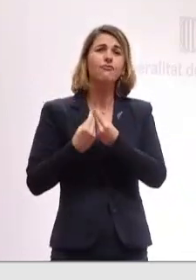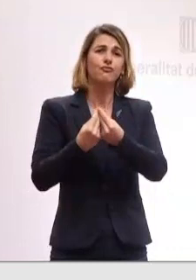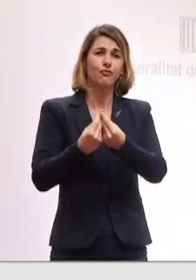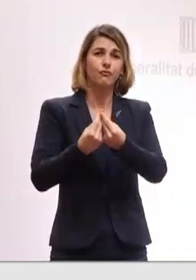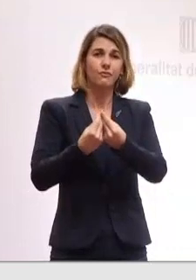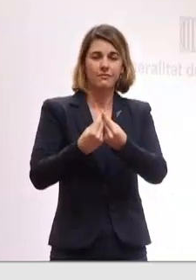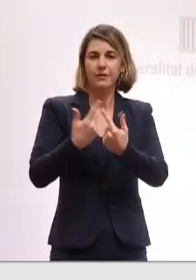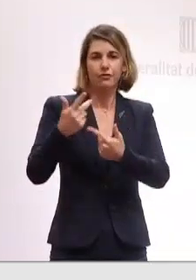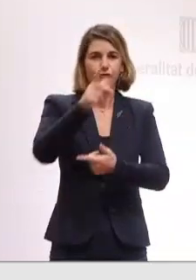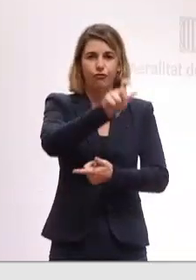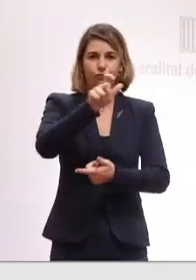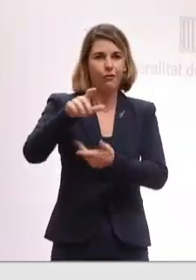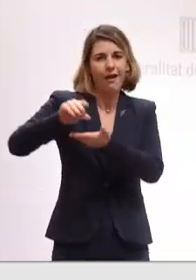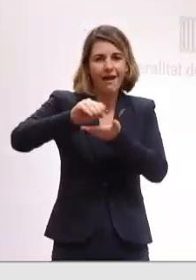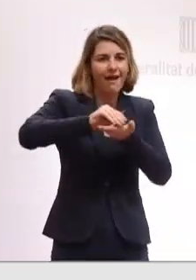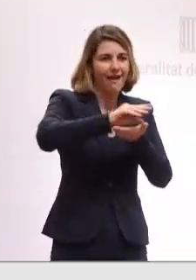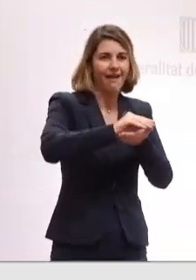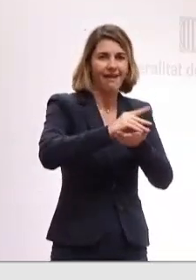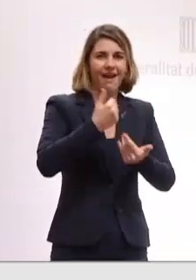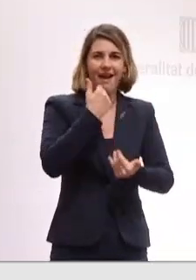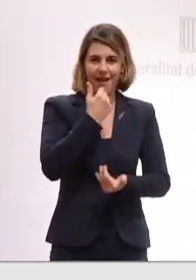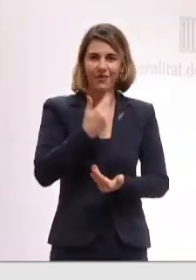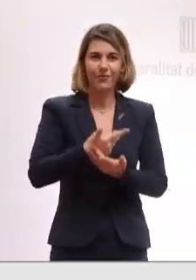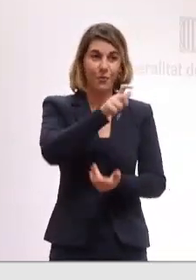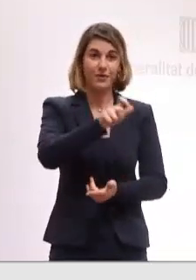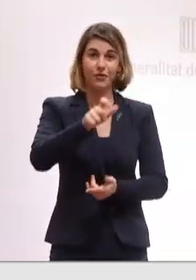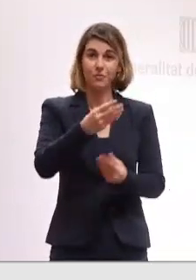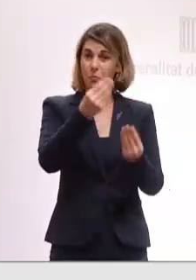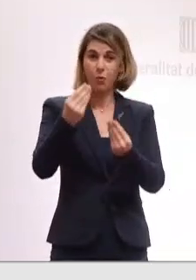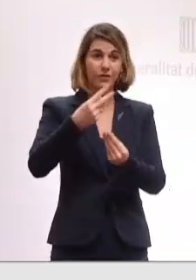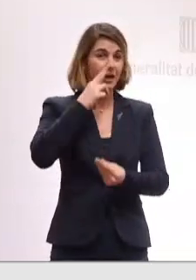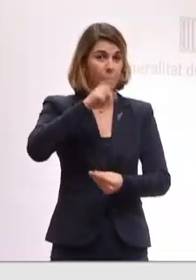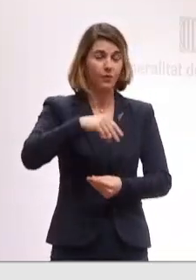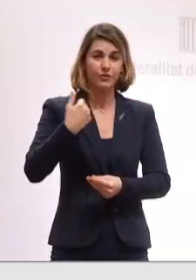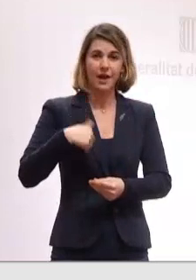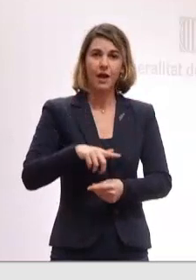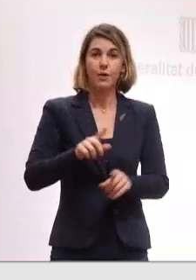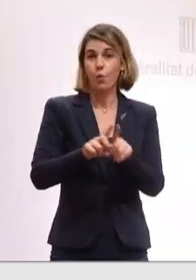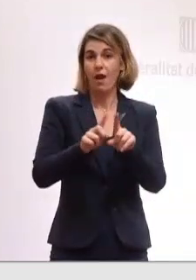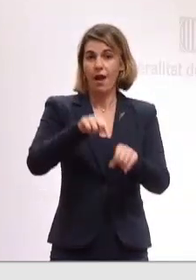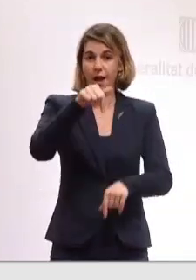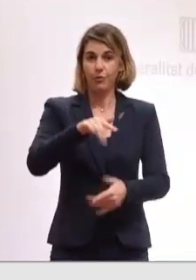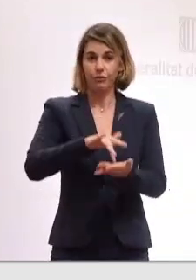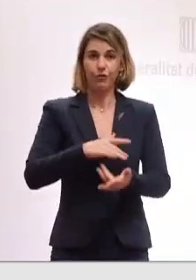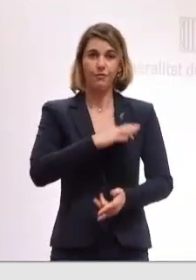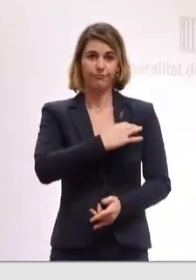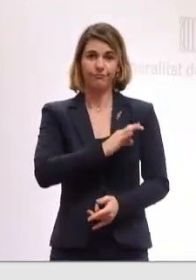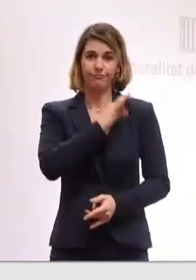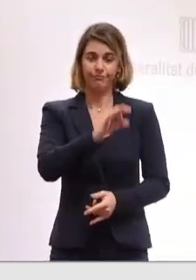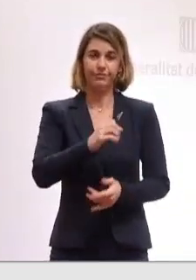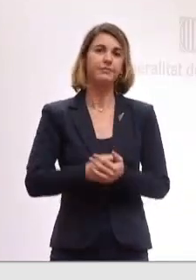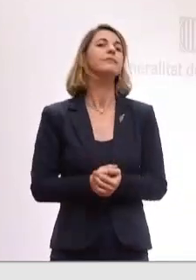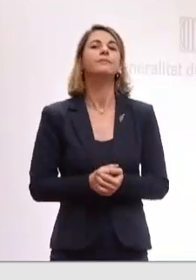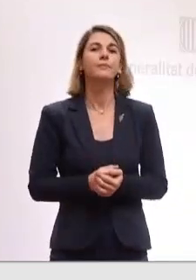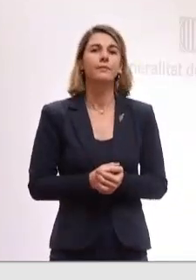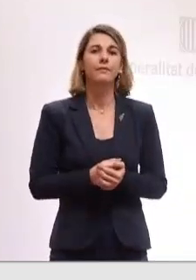el seu granet de sorra. Moltes d'elles han estat reconegudes amb guardons com els que avui lliurem, que sense cap mena de dubte